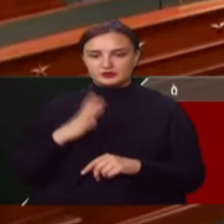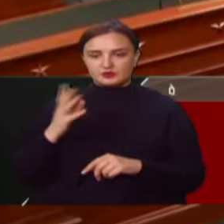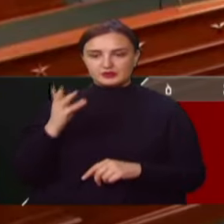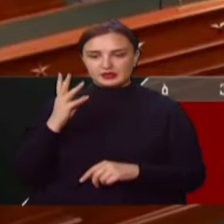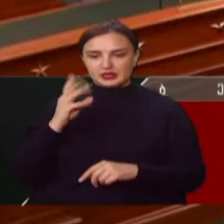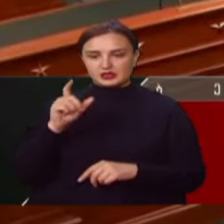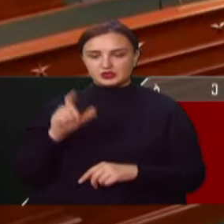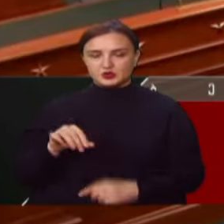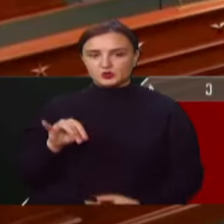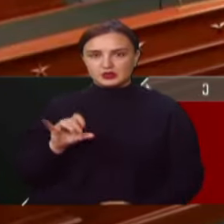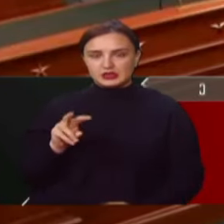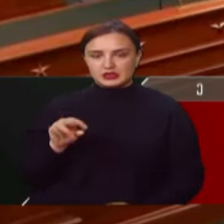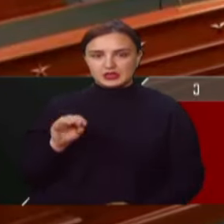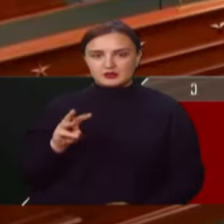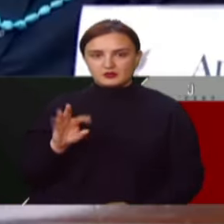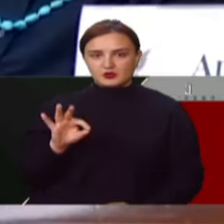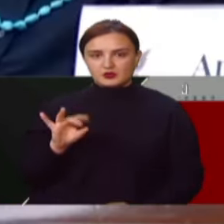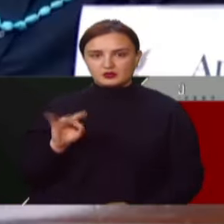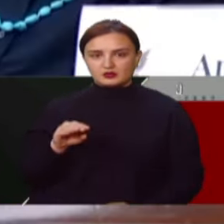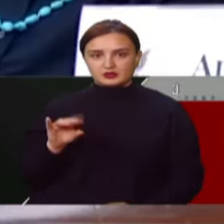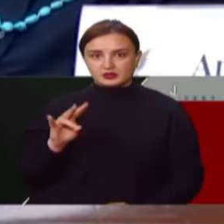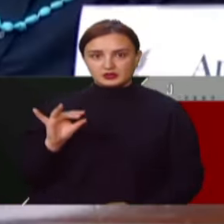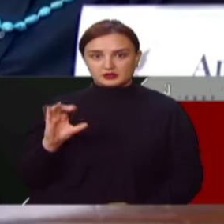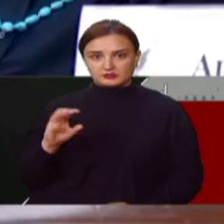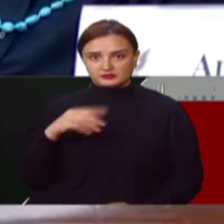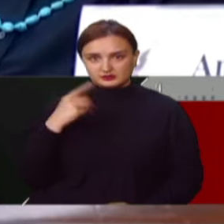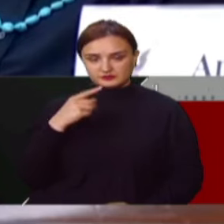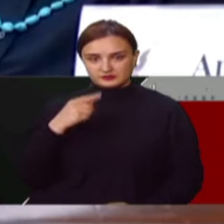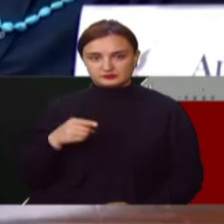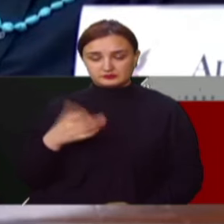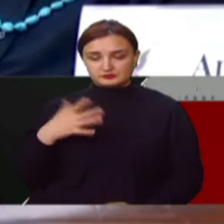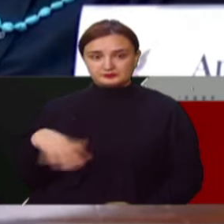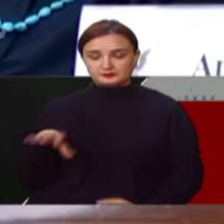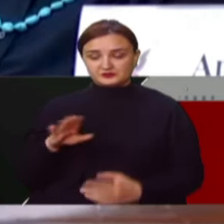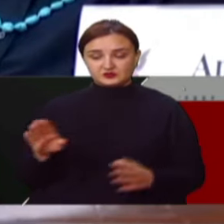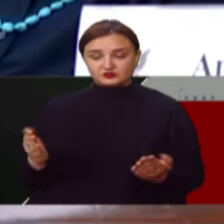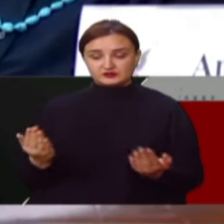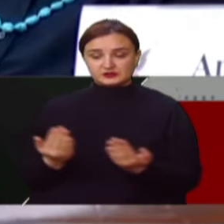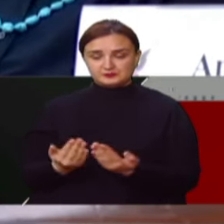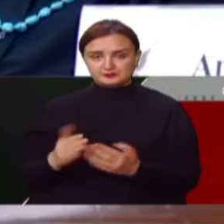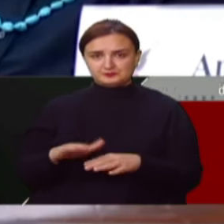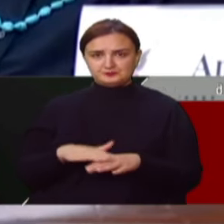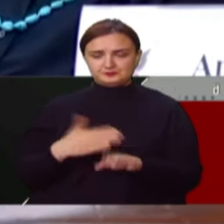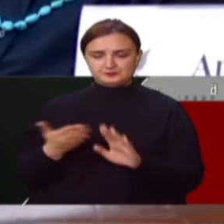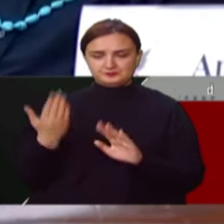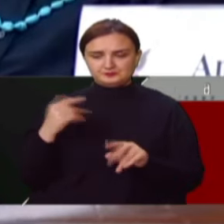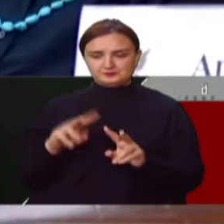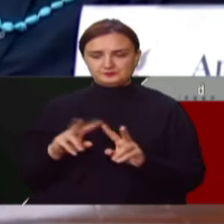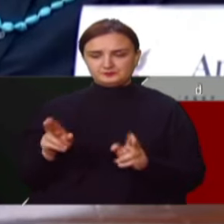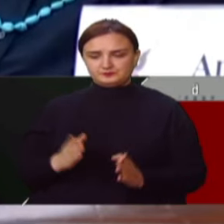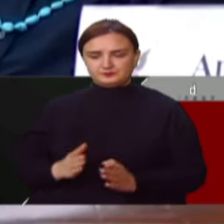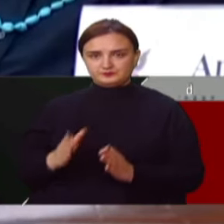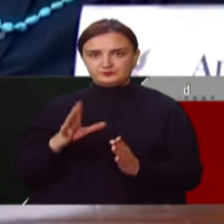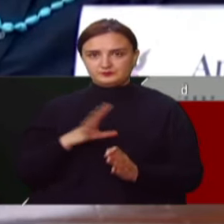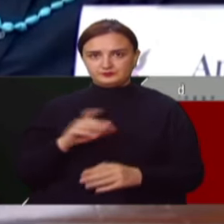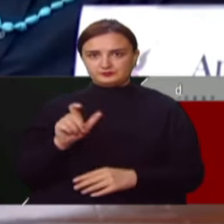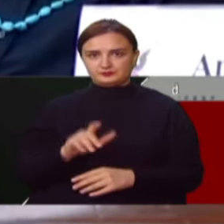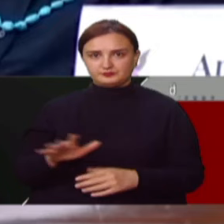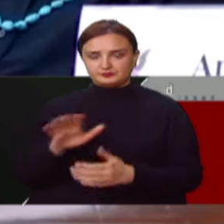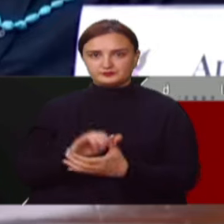ელჩმა უილიამ კორტნიმ გაავლო. საქართველოს თუ შევადარებთ, დიდი ხნის განმავლობაში მათ პარალელური გზა ჰქონდათ